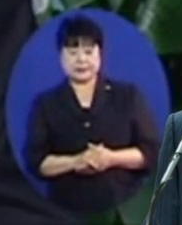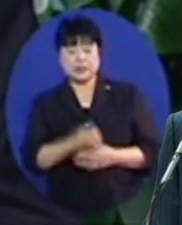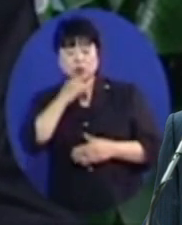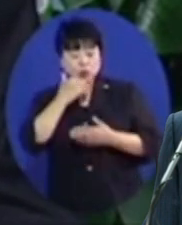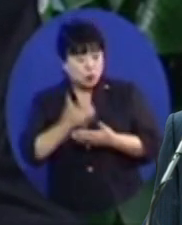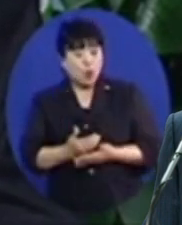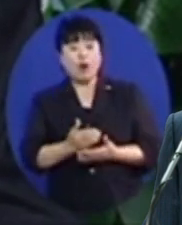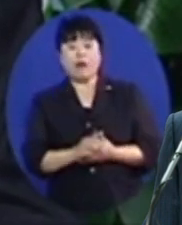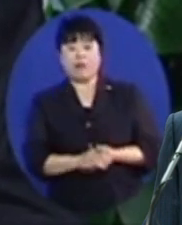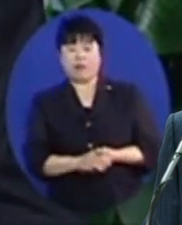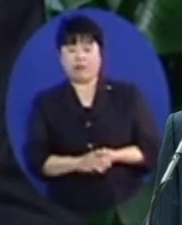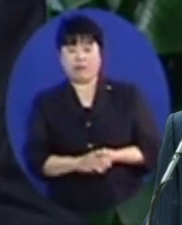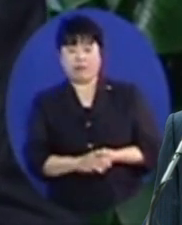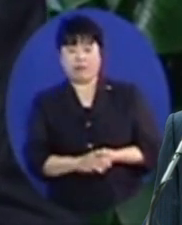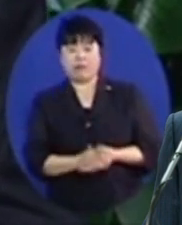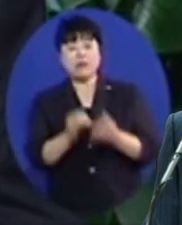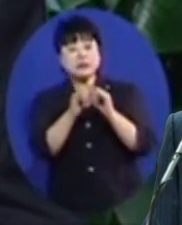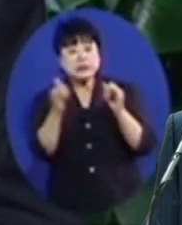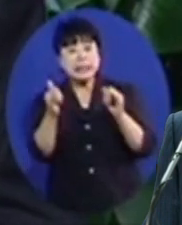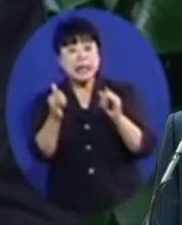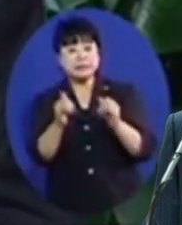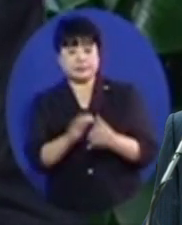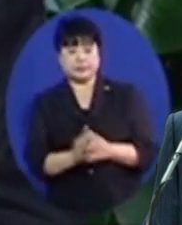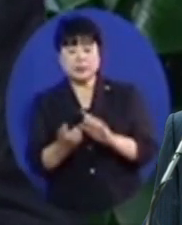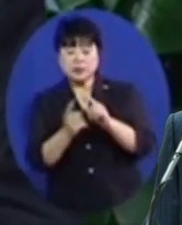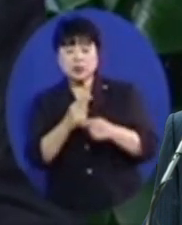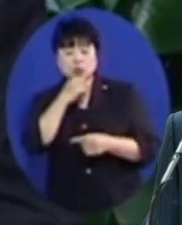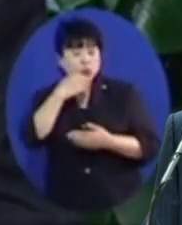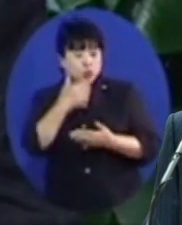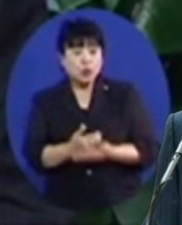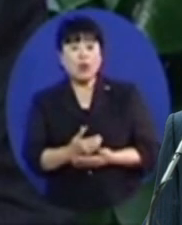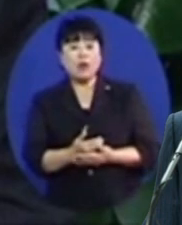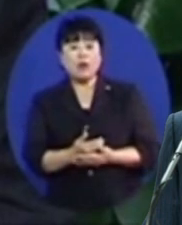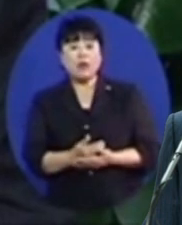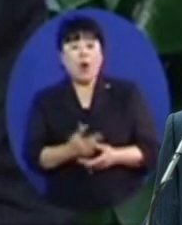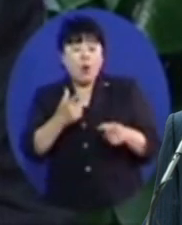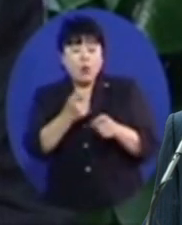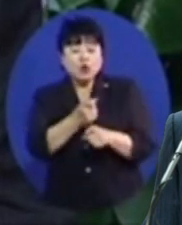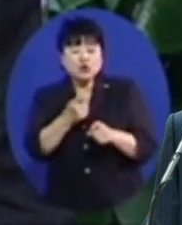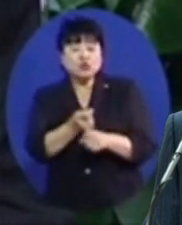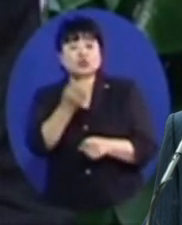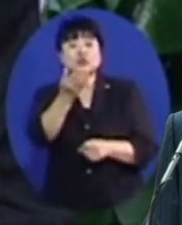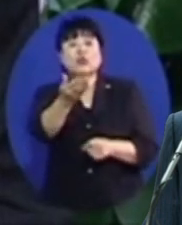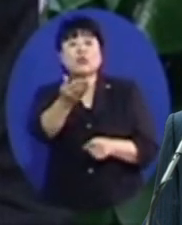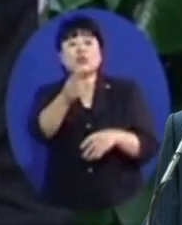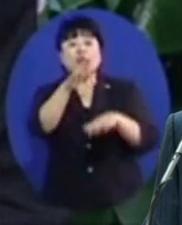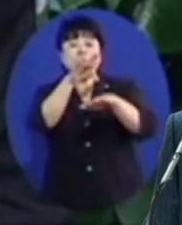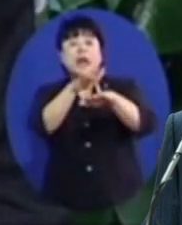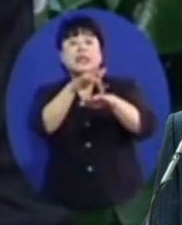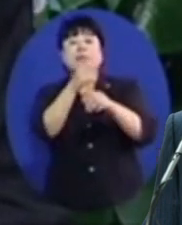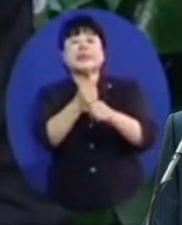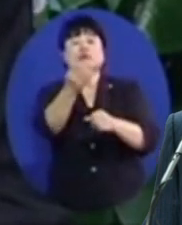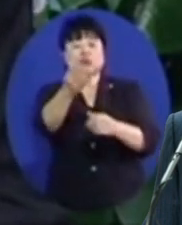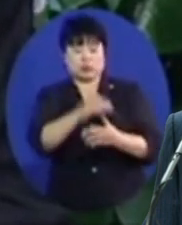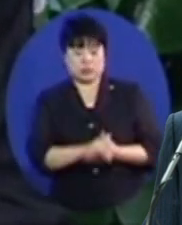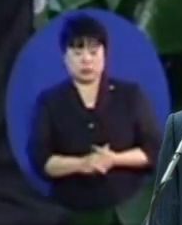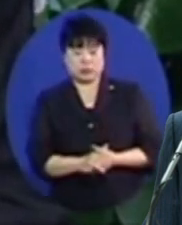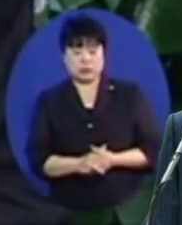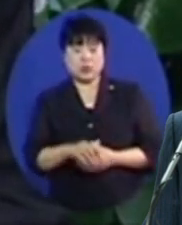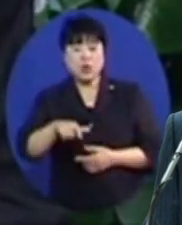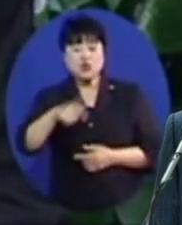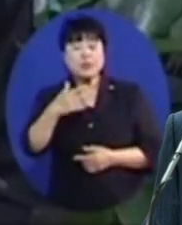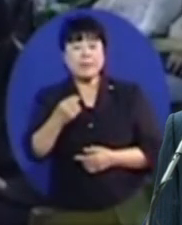속입니다. 사람과 사람 서로 속여서 서로 원한을 갖게 만드는 것이 마귀가 하는 일인 것입니다.